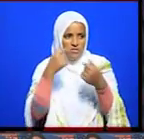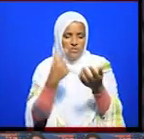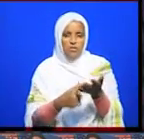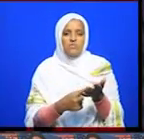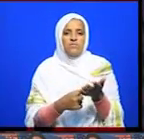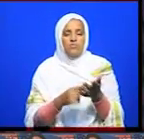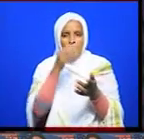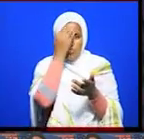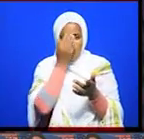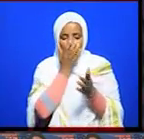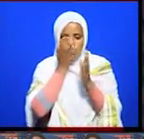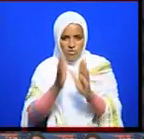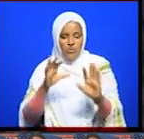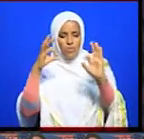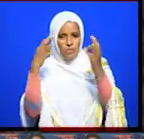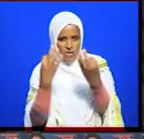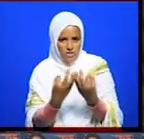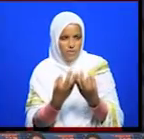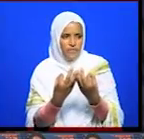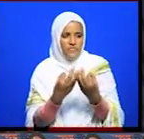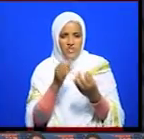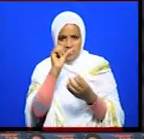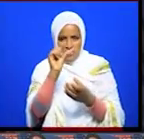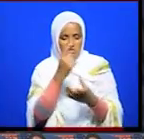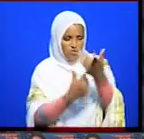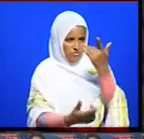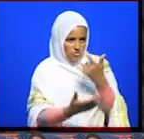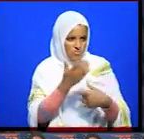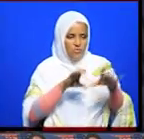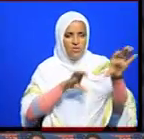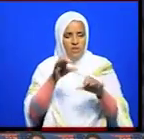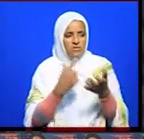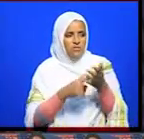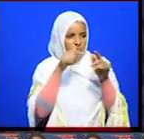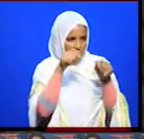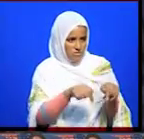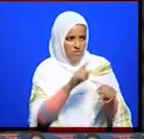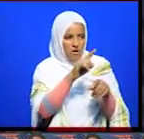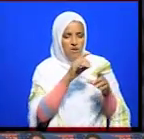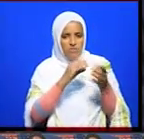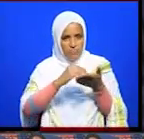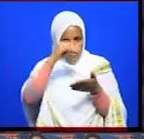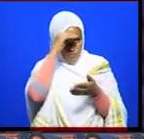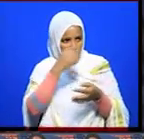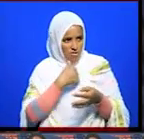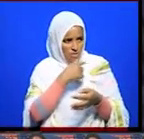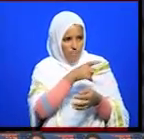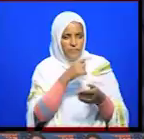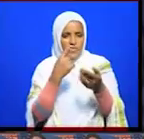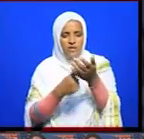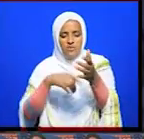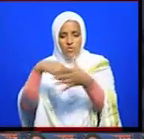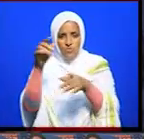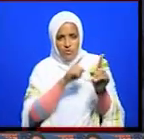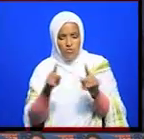ዛሬ ስለ ኦርቶዶክሳዊ ቤተሰብ ጥቂት እንነጋገራለን። እዚህ አንድ መምህር